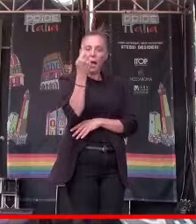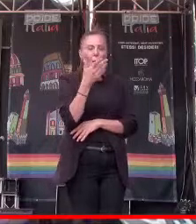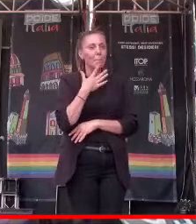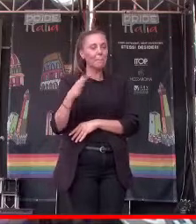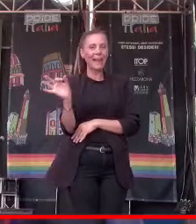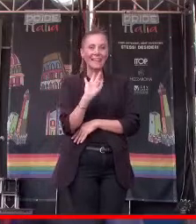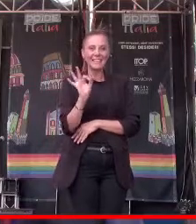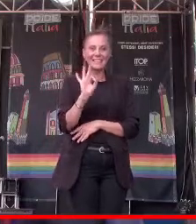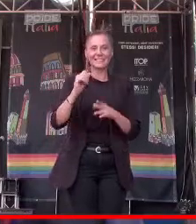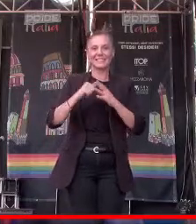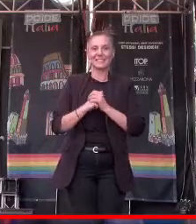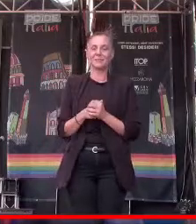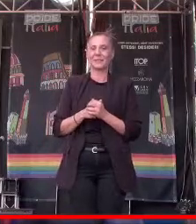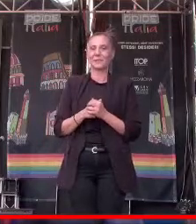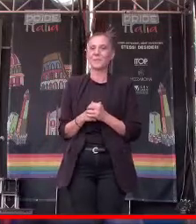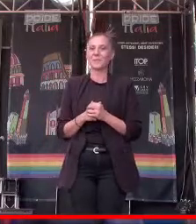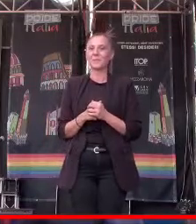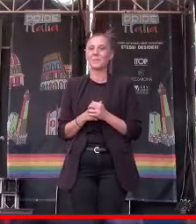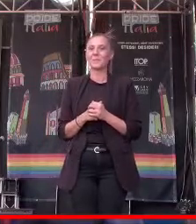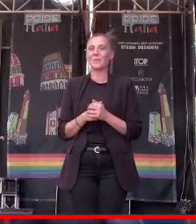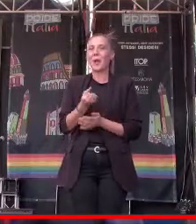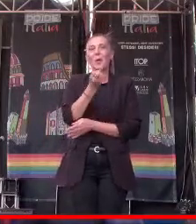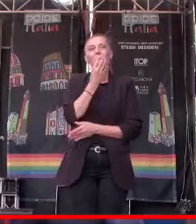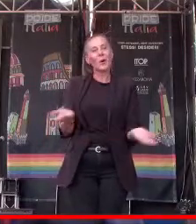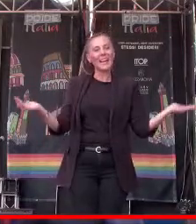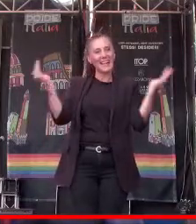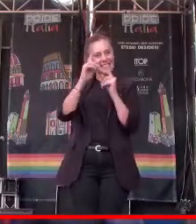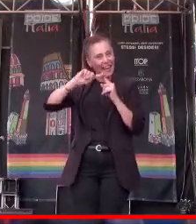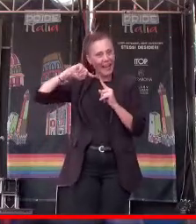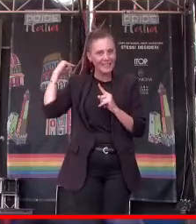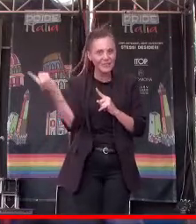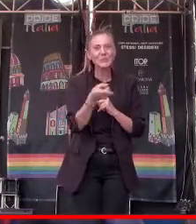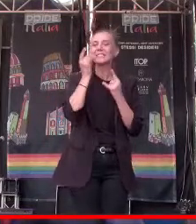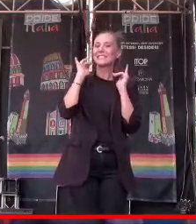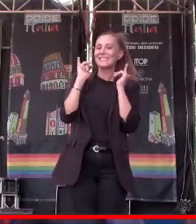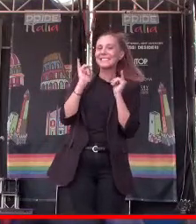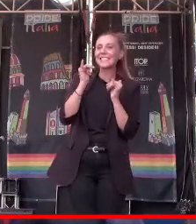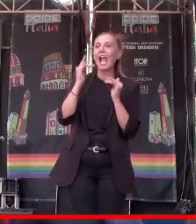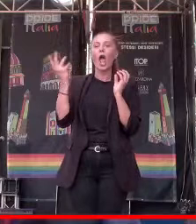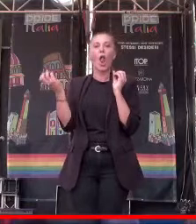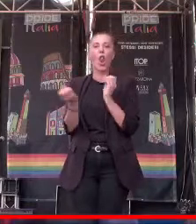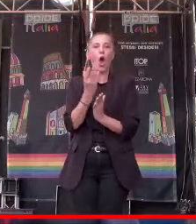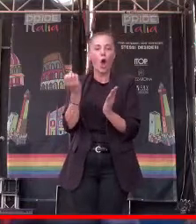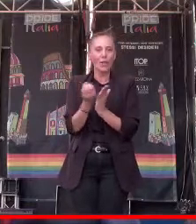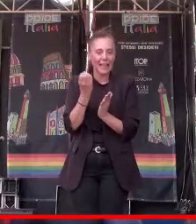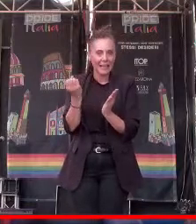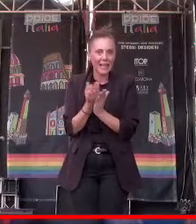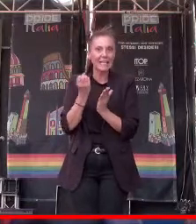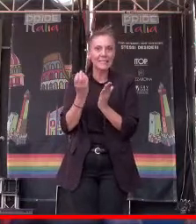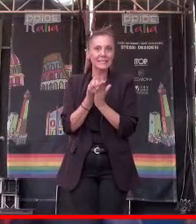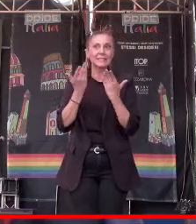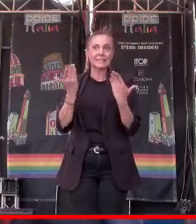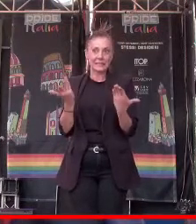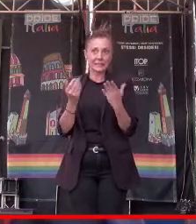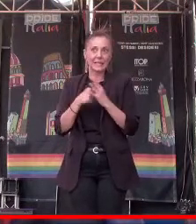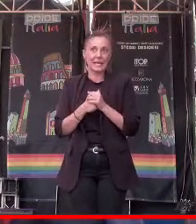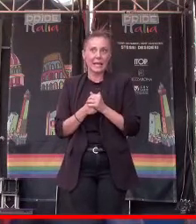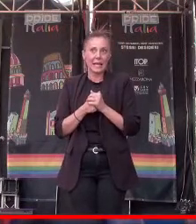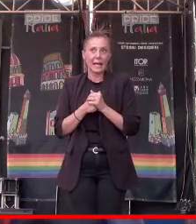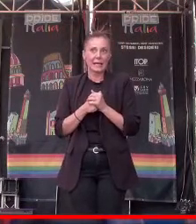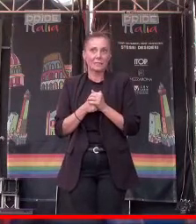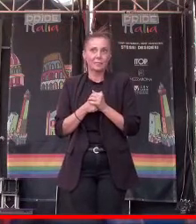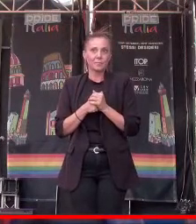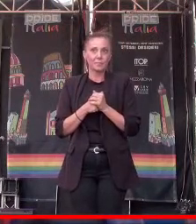no? E buonasera a tutti intanto. Sì, la notizia potrebbe a